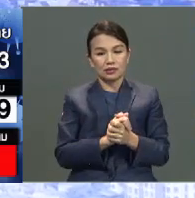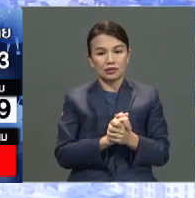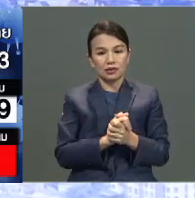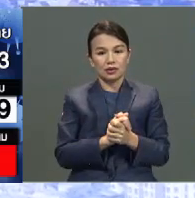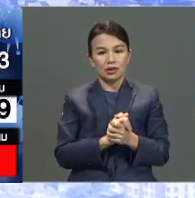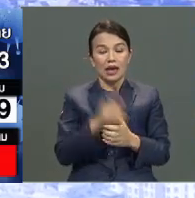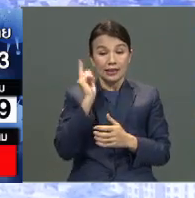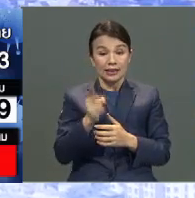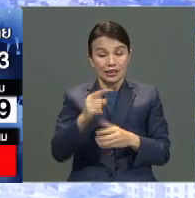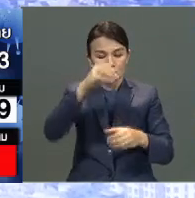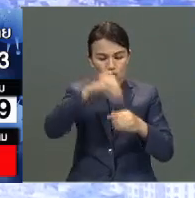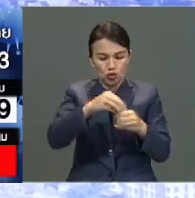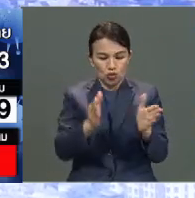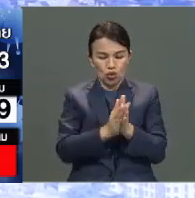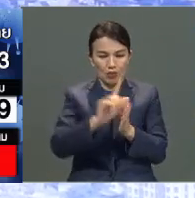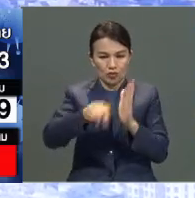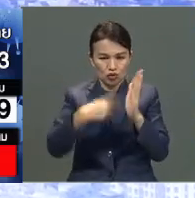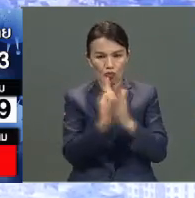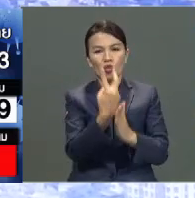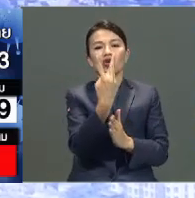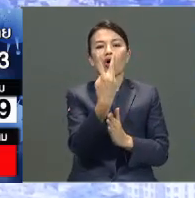ชั่วโมงโดยทั่วไปบินกันในประเทศเนี่ยโดยทั่วไปก็บอกเธอถ้าจะติดเชื้อต้องใช้เวลา1-2ชั่วโมงนะครับเพราะฉะนั้นตรงนี้ของเครื่องบินเนี่ยก็สามารถที่จะให้มีการ